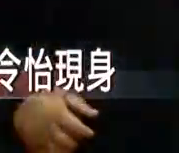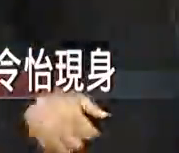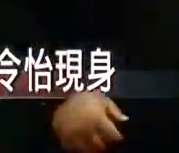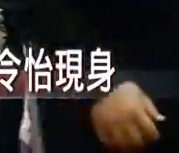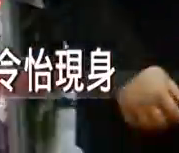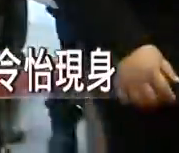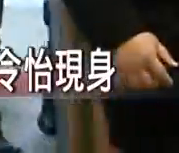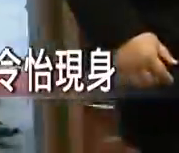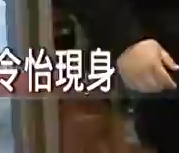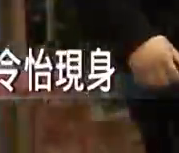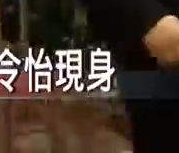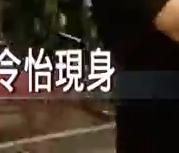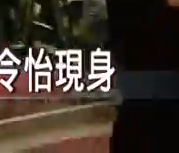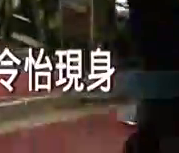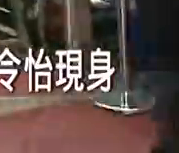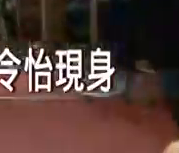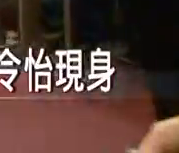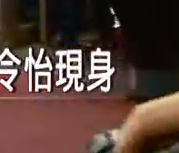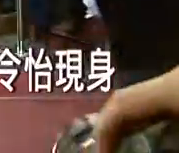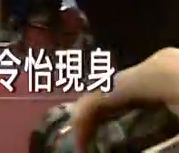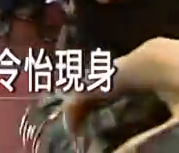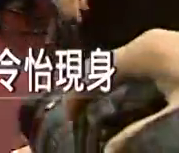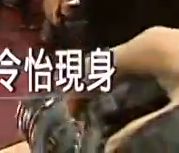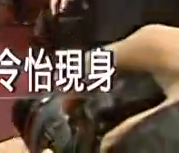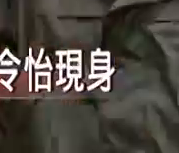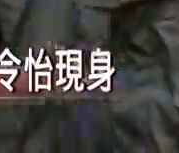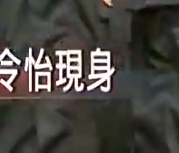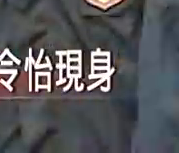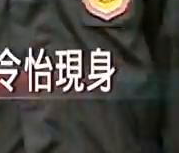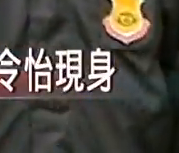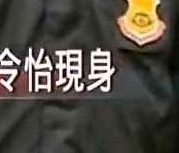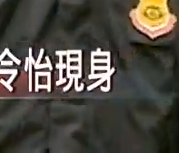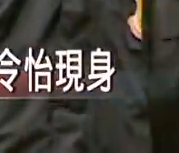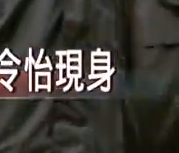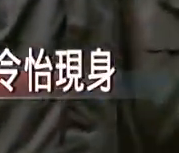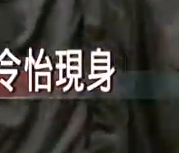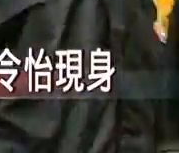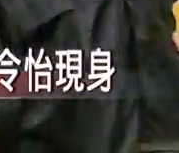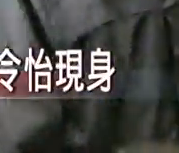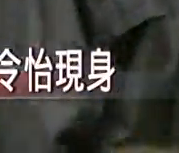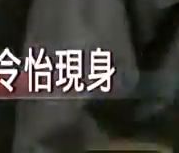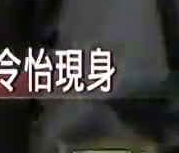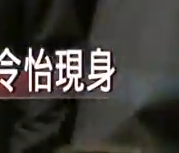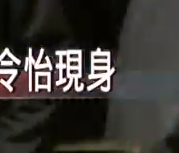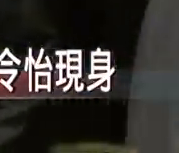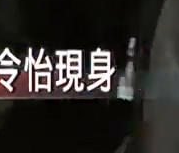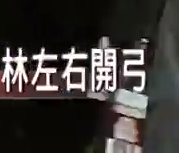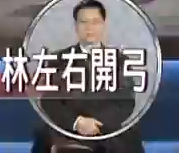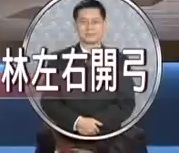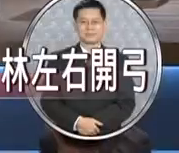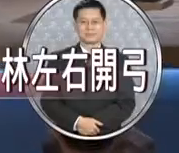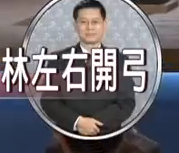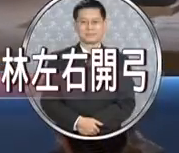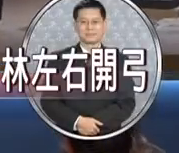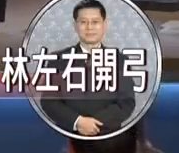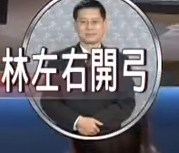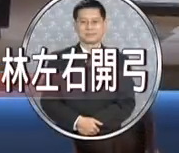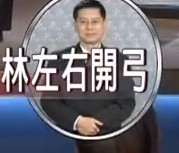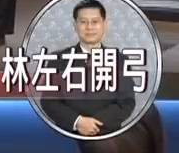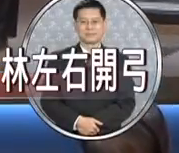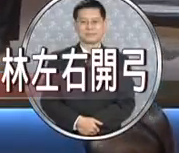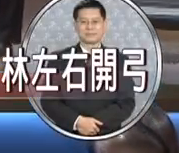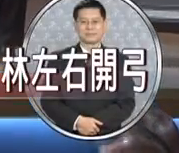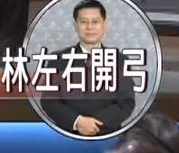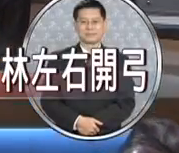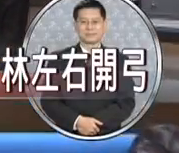现。在副手辩论前，马英九也特地到场为吴敦义加油。辩论一开始，苏家全就炮火猛攻马政府执政跳票，但吴敦义也不是省